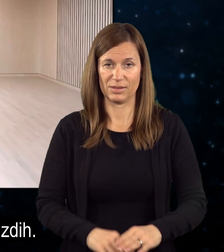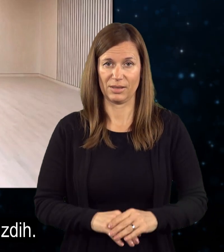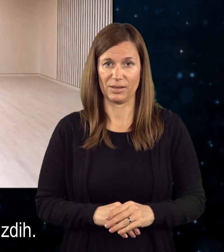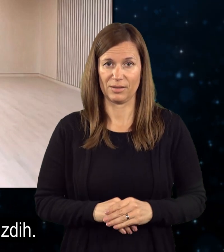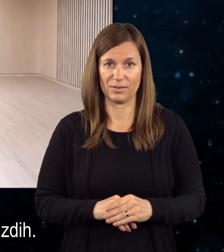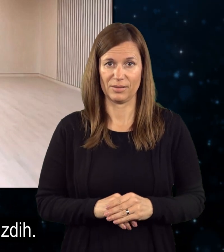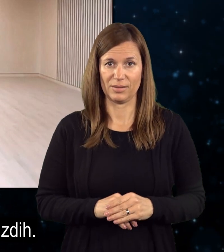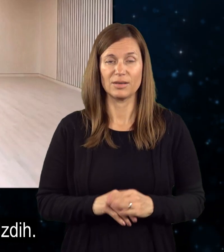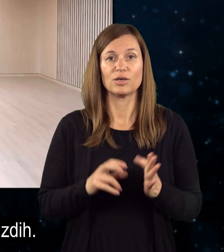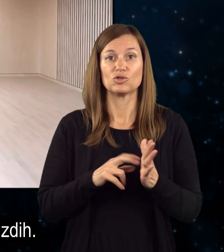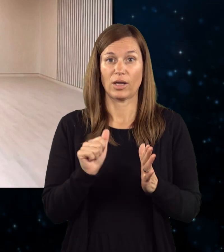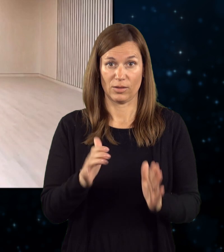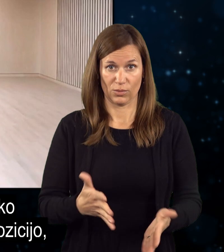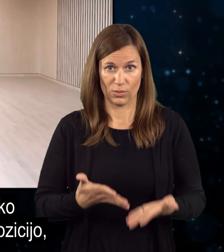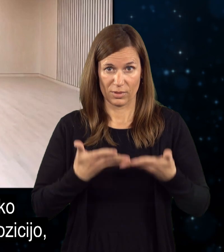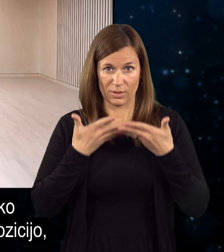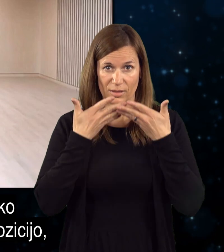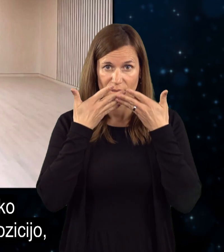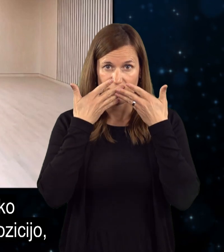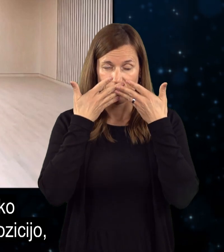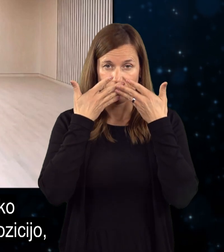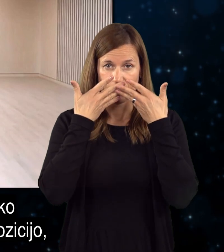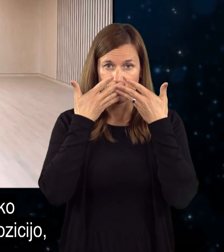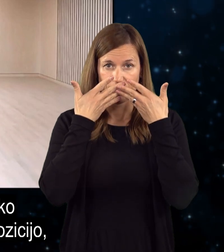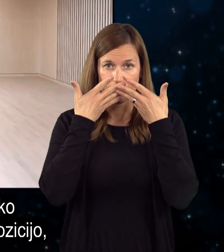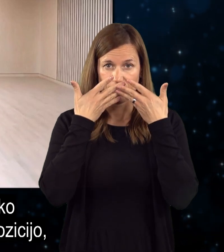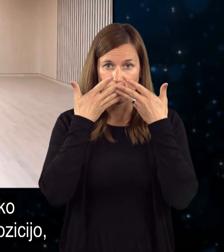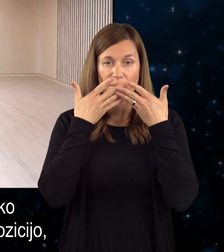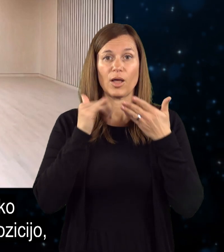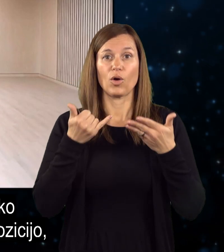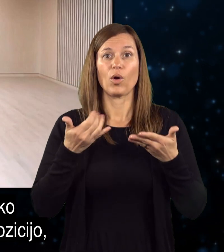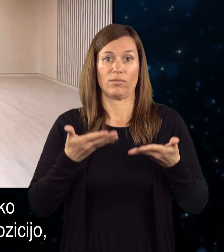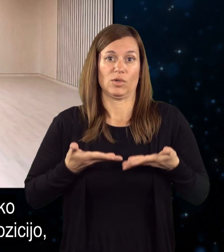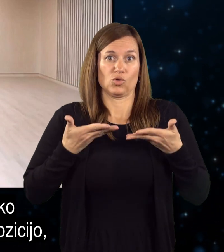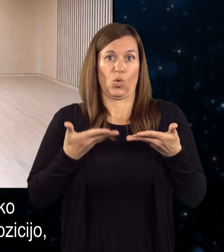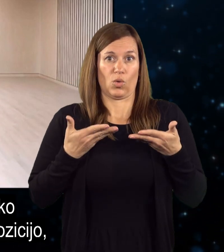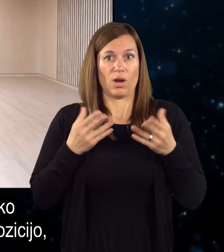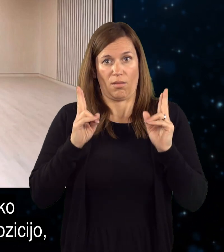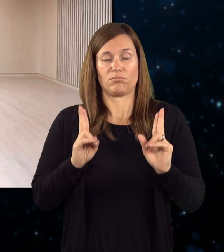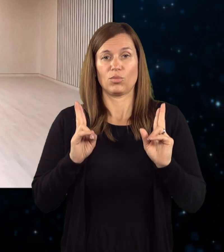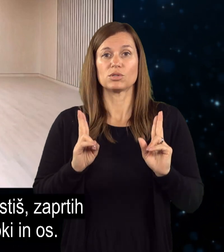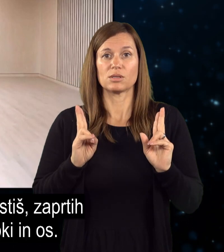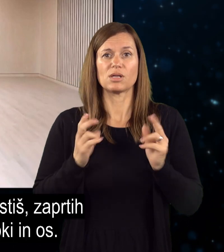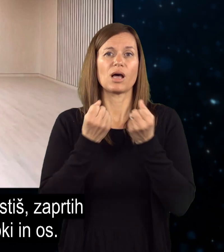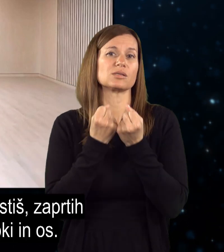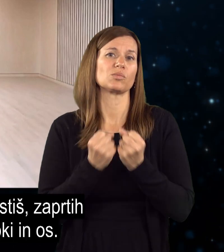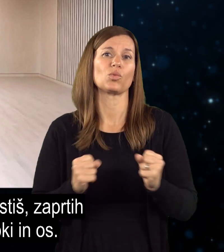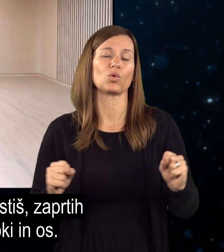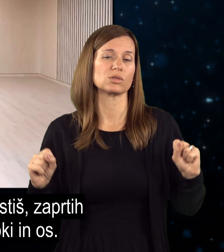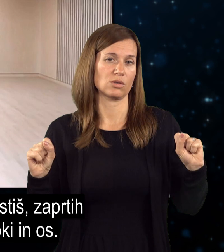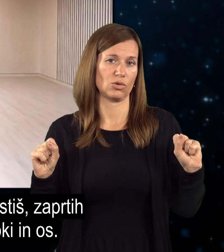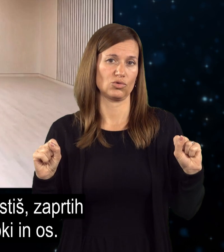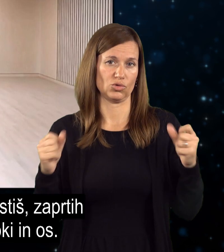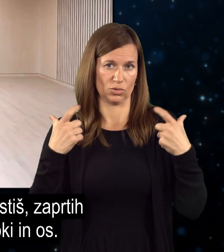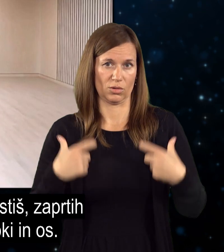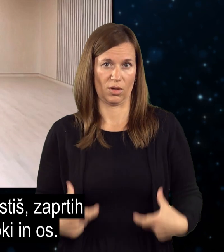izdih. Še en vdih. In ko prideš v zgornjo pozicijo, sprostiš, kar lahko